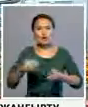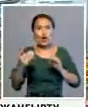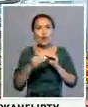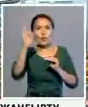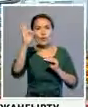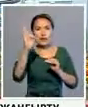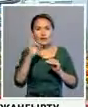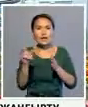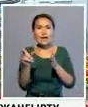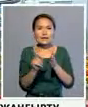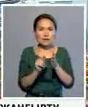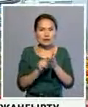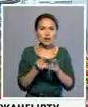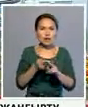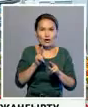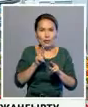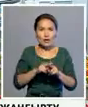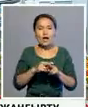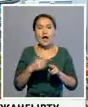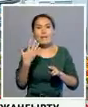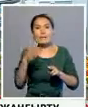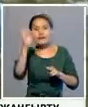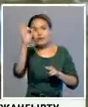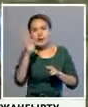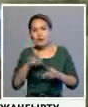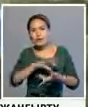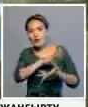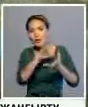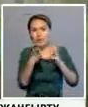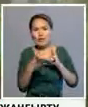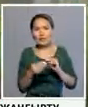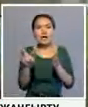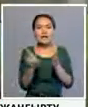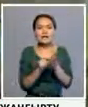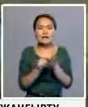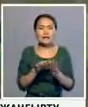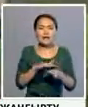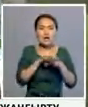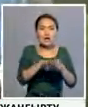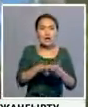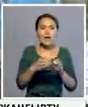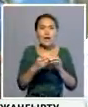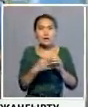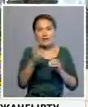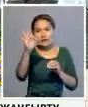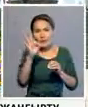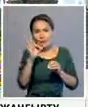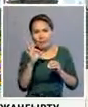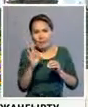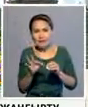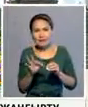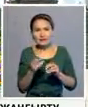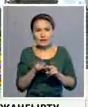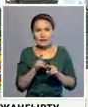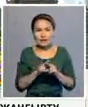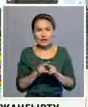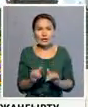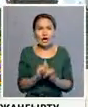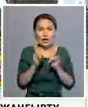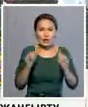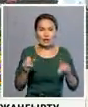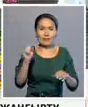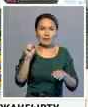шығысына жұмыс берушінің есебінен қосымша тағы 5% қосылып, міндетті кәсіби зейнетақы салымын кезең-кезеңмен тағы да 5%-ға